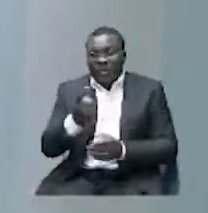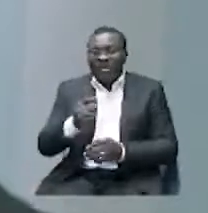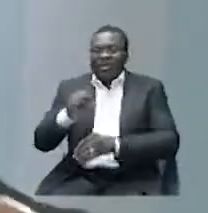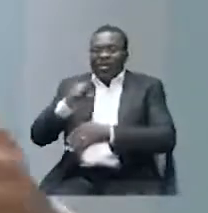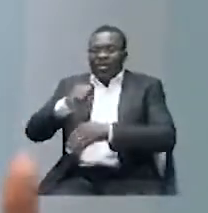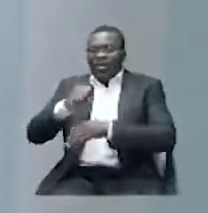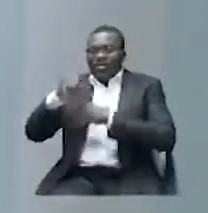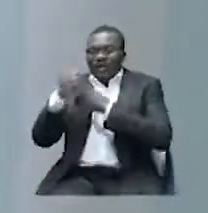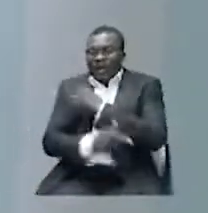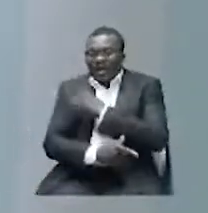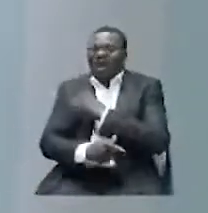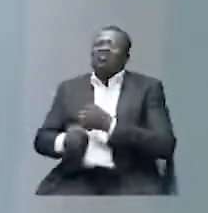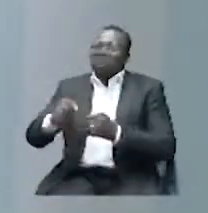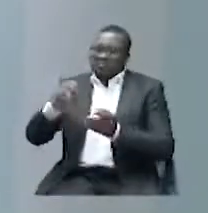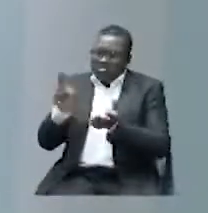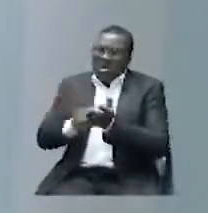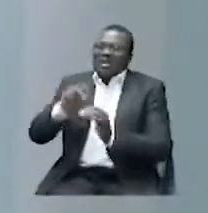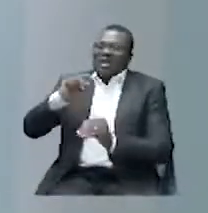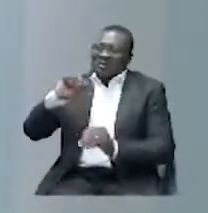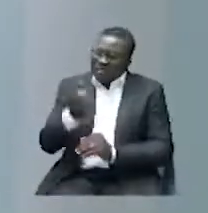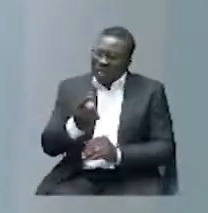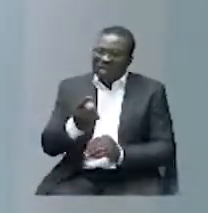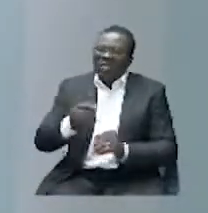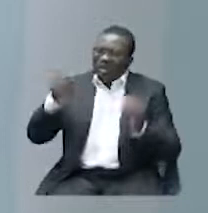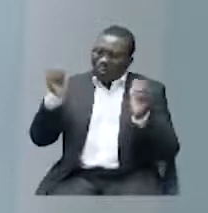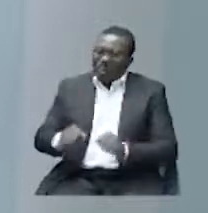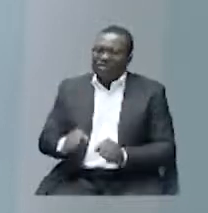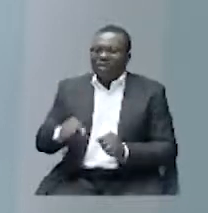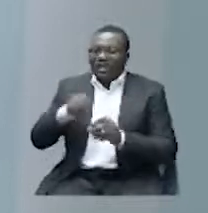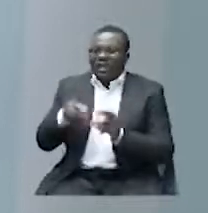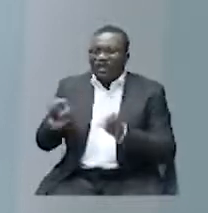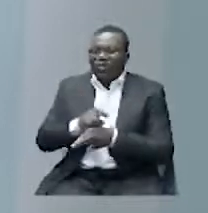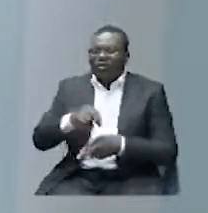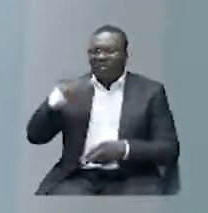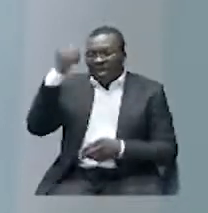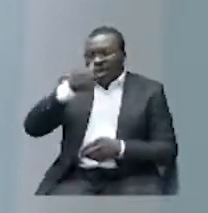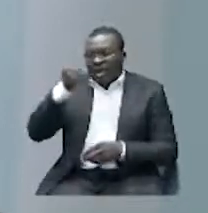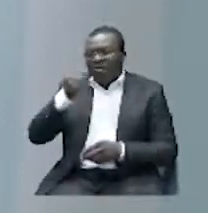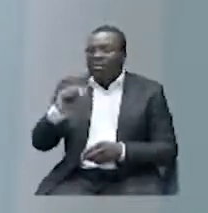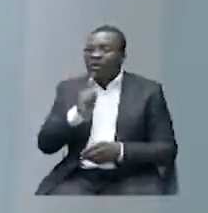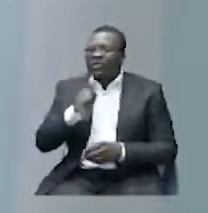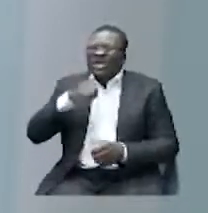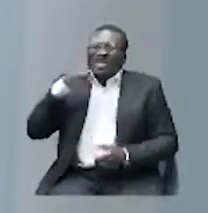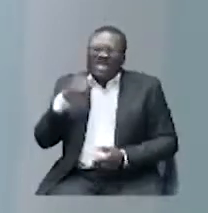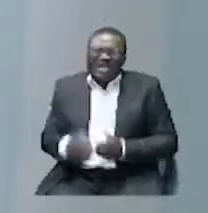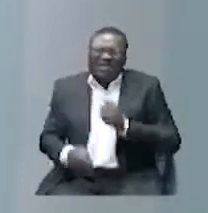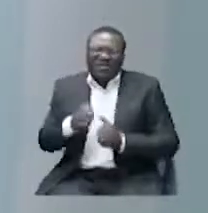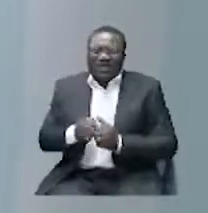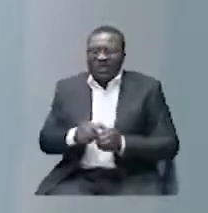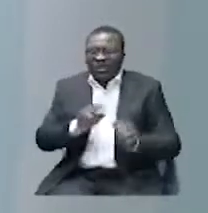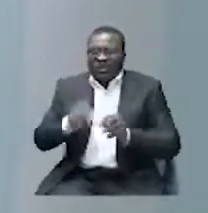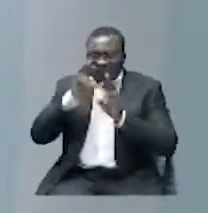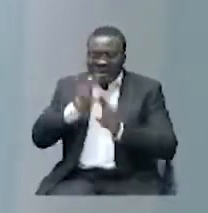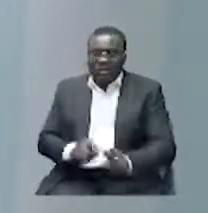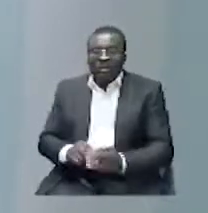pouvoir, a parlé aussi de la possibilité d'un mandat unique et d'autres réformes. En Afrique, où c'était déjà difficile de faire respecter les